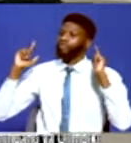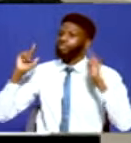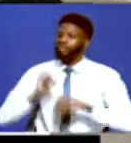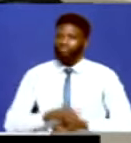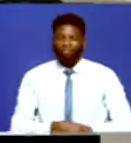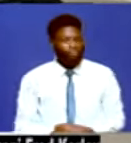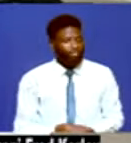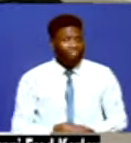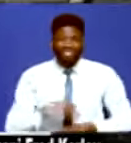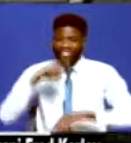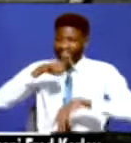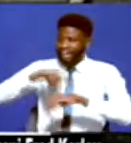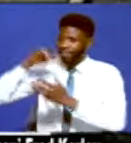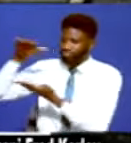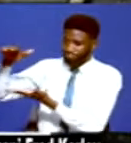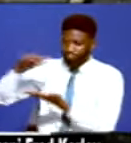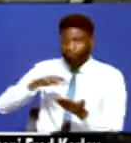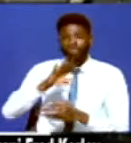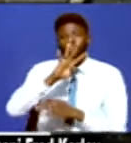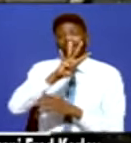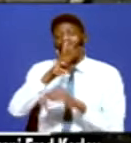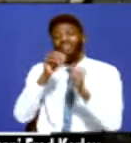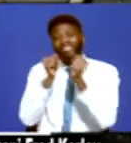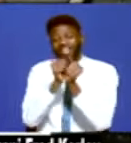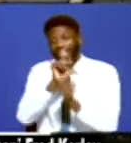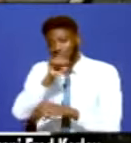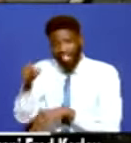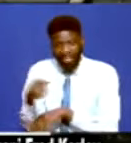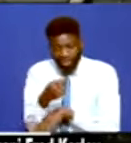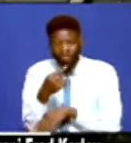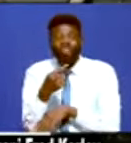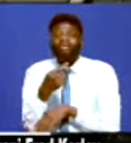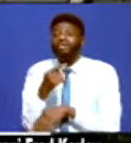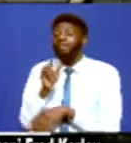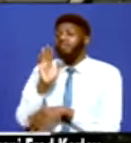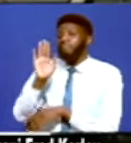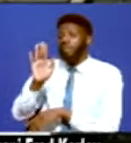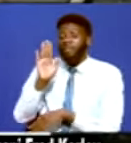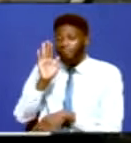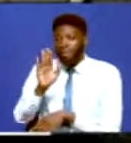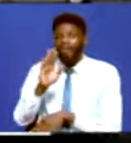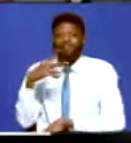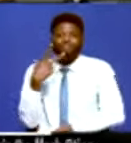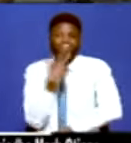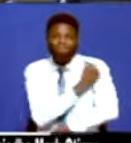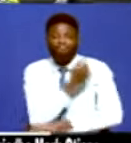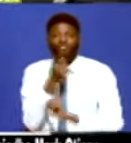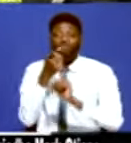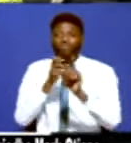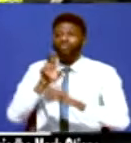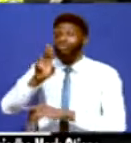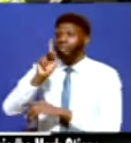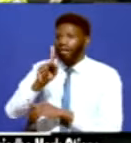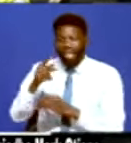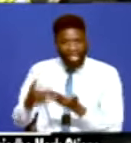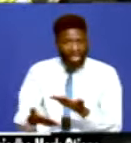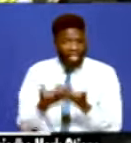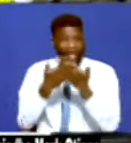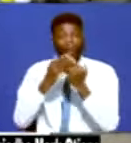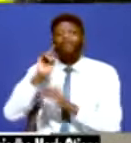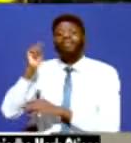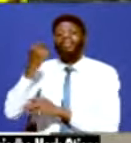Kuwasili kwa dozi 410,000 za chanjo ya AstraZeneca kutoka Uingereza hii leo kumepiga jeki kampeni ya serikali ya Kenya kutoa chanjo